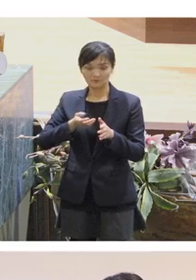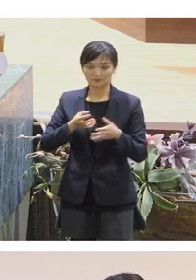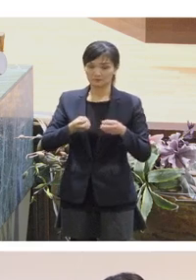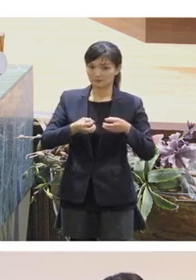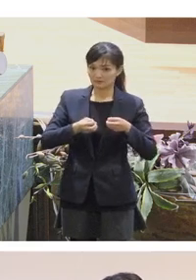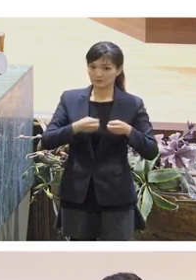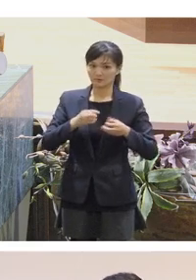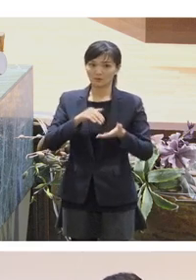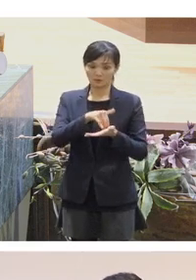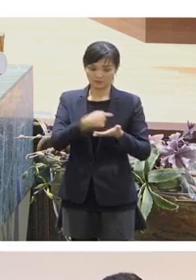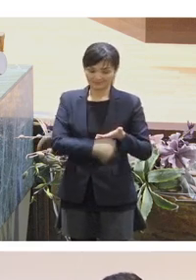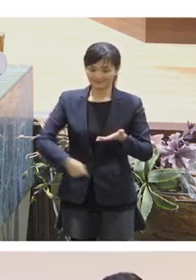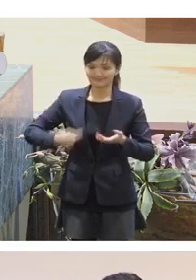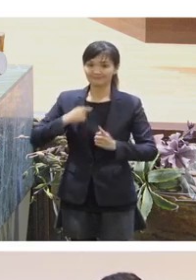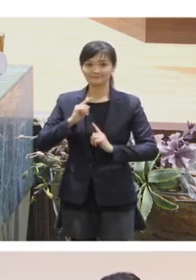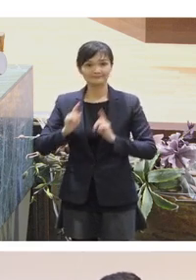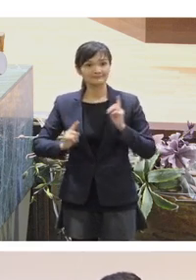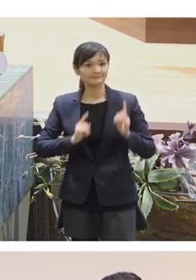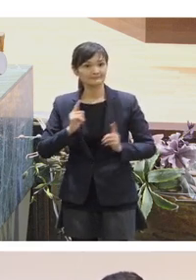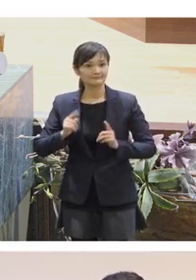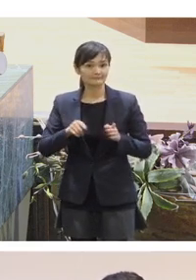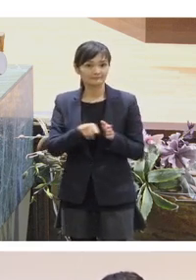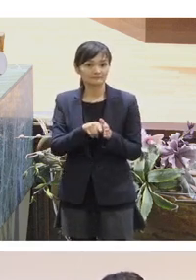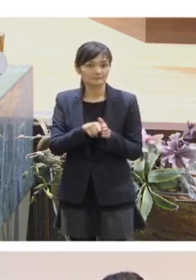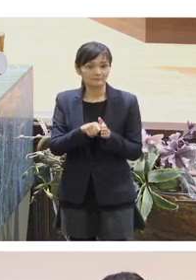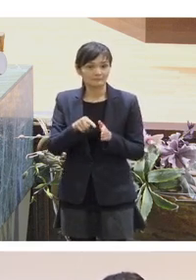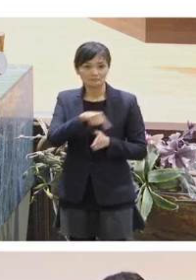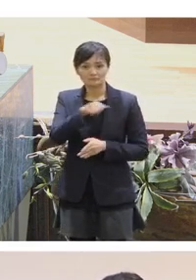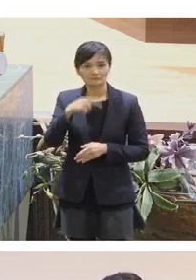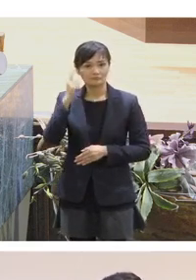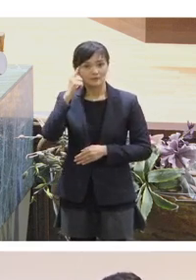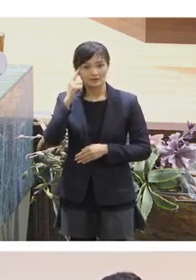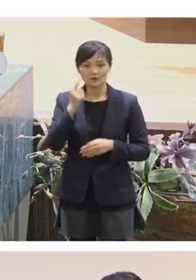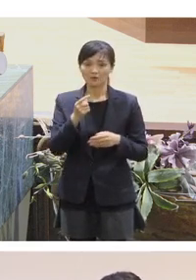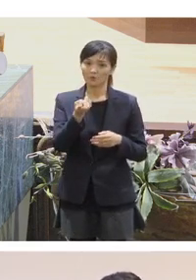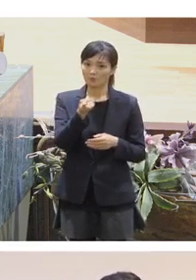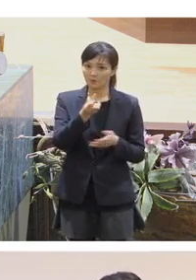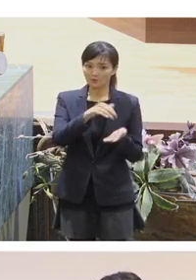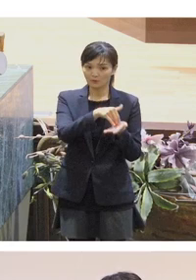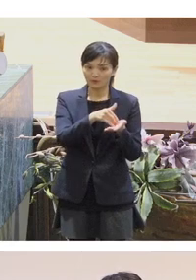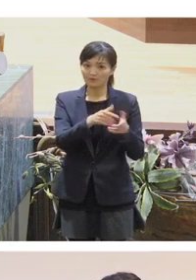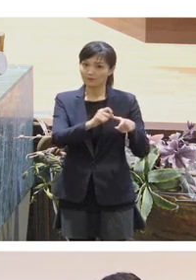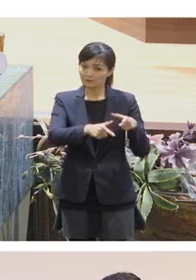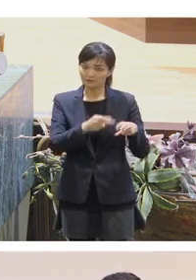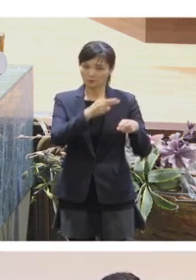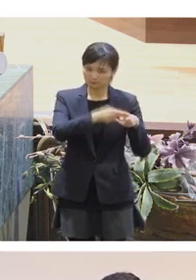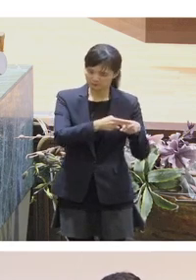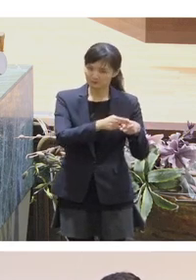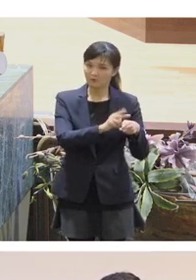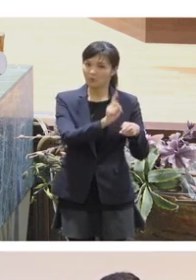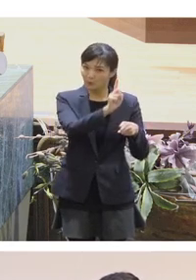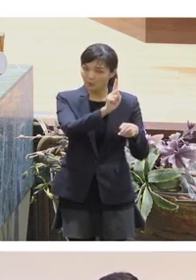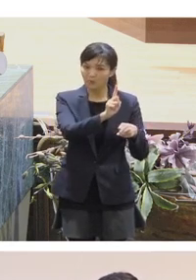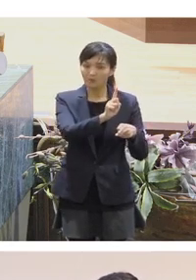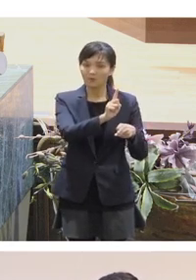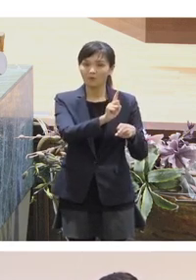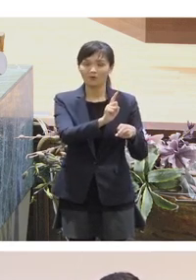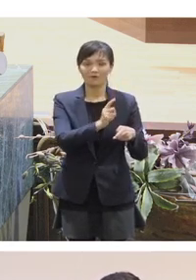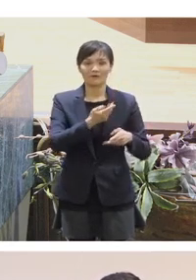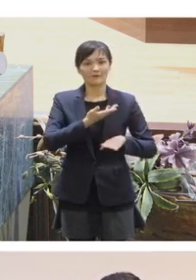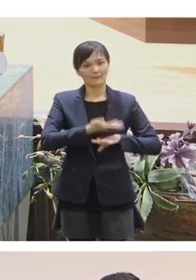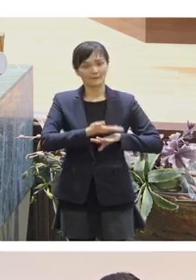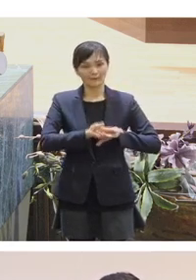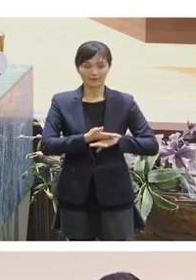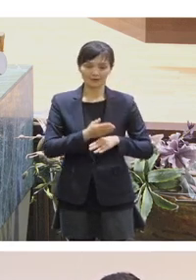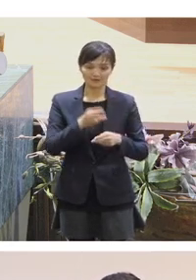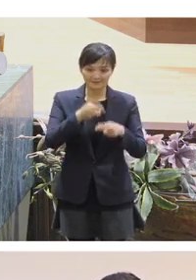体自由的时候，大家过去会觉得说相信微软就好，或是相信某一些电脑软体的厂